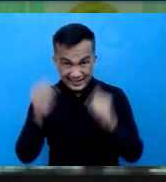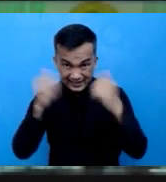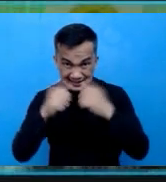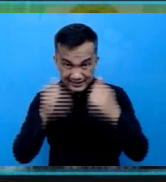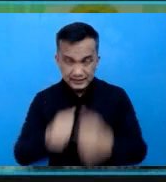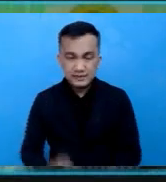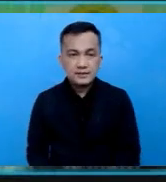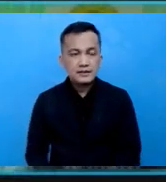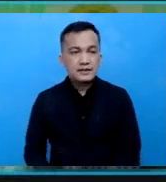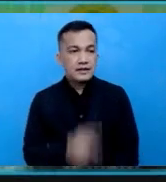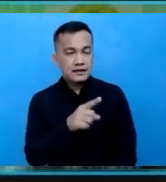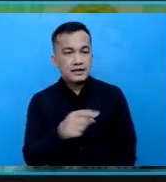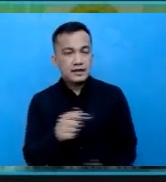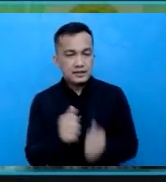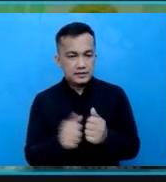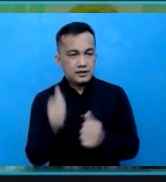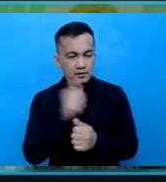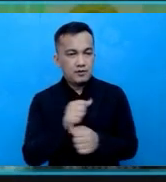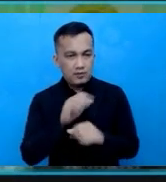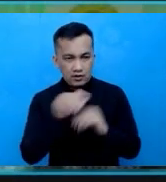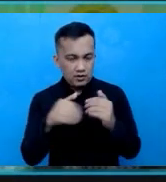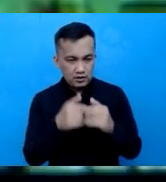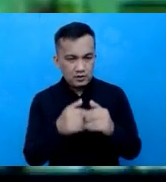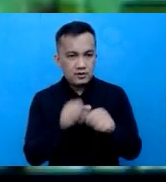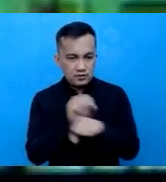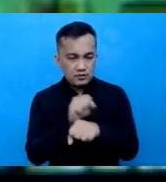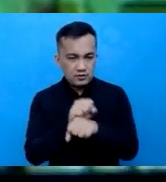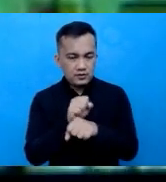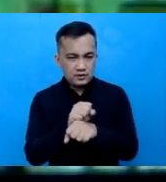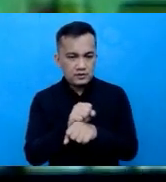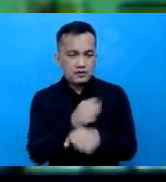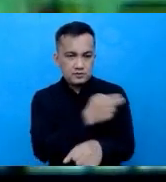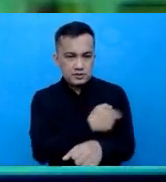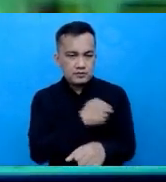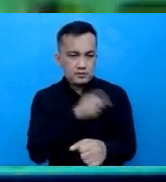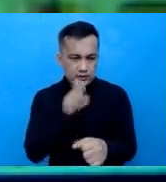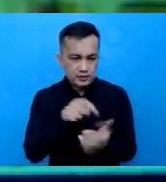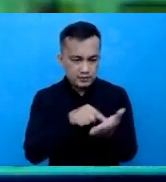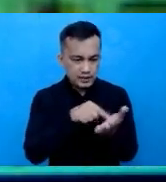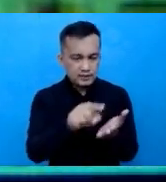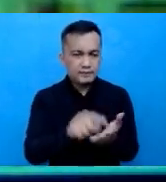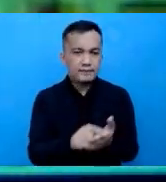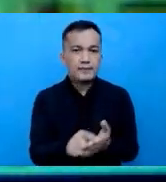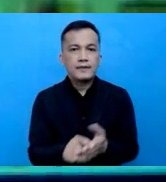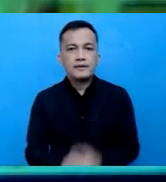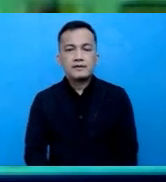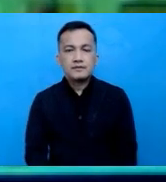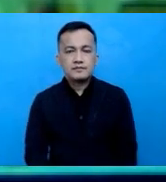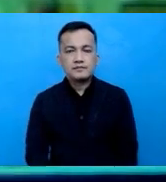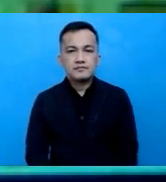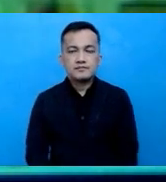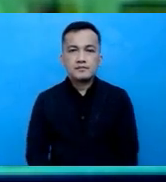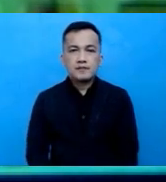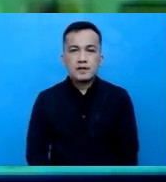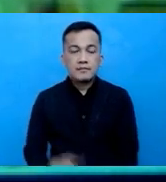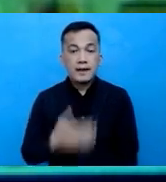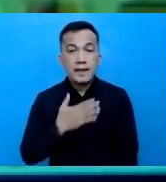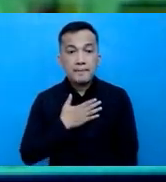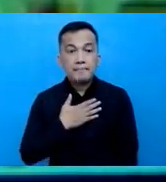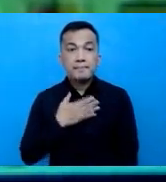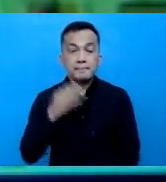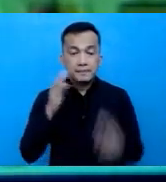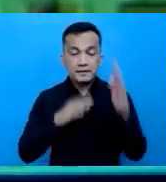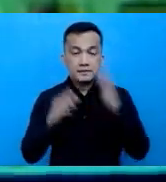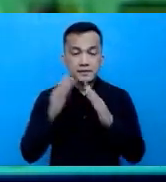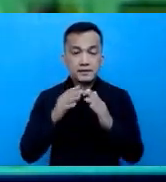pwede, lahat na lang ng mga empleyado sa hospital, bayaran natin. We agree, and my problem, Mr. Chairman,